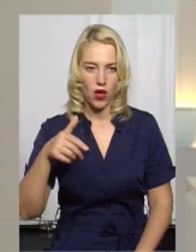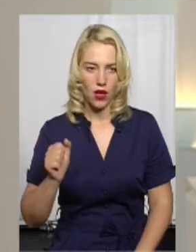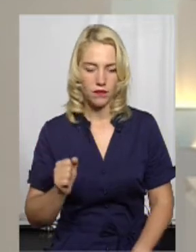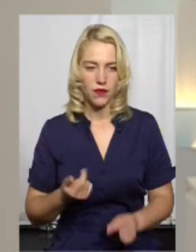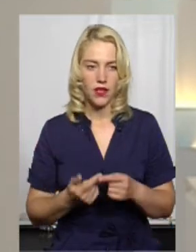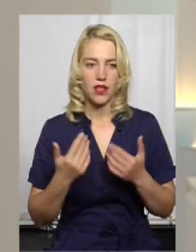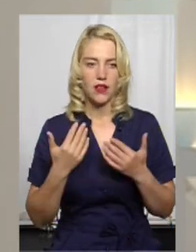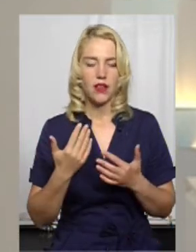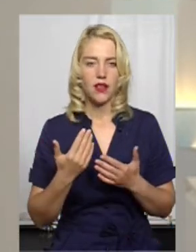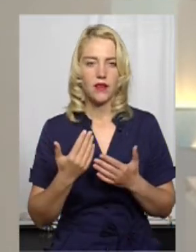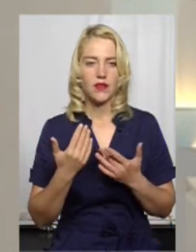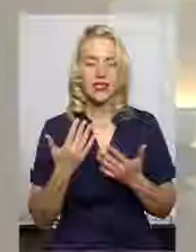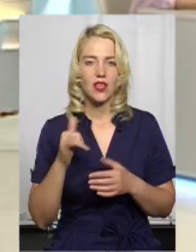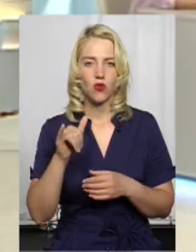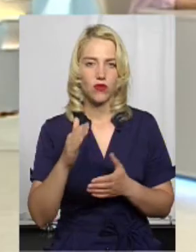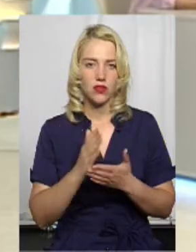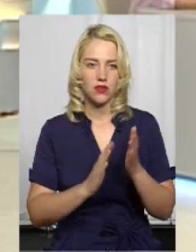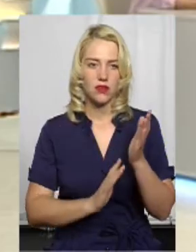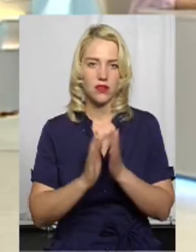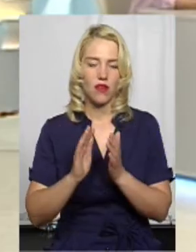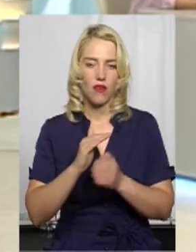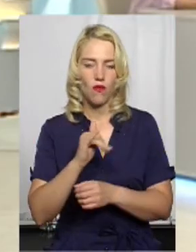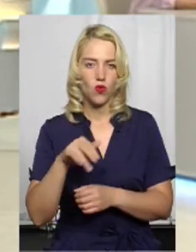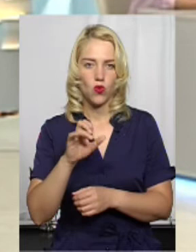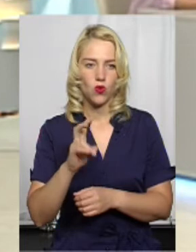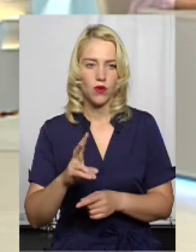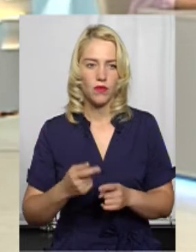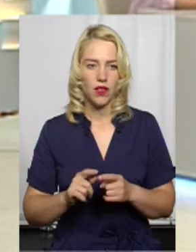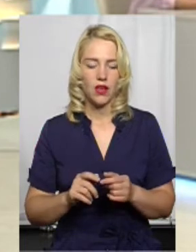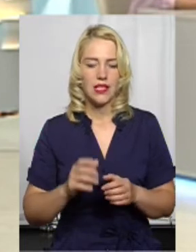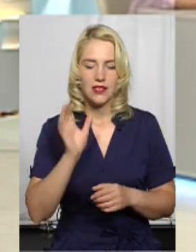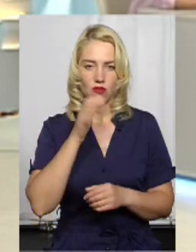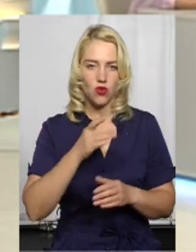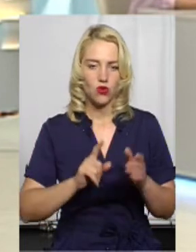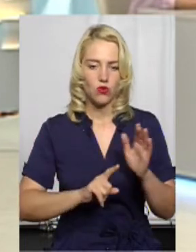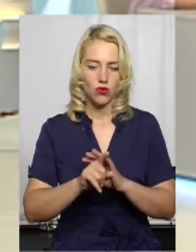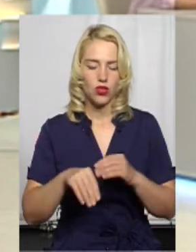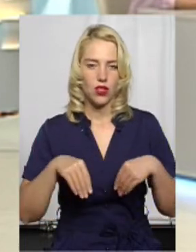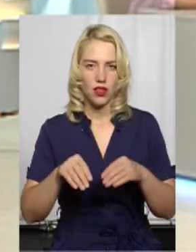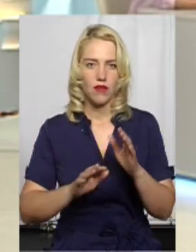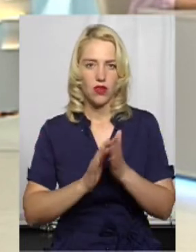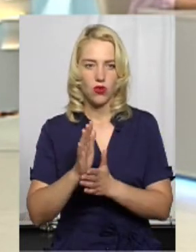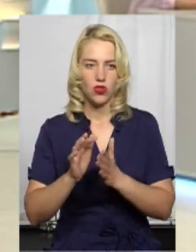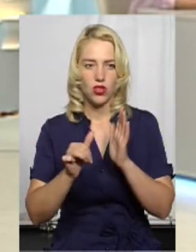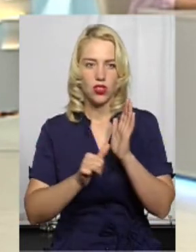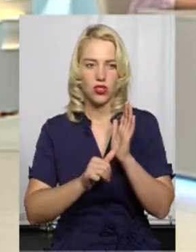і скільки його у вас? Ну, фундук серйозно почали вирощувати десь 6-7 років